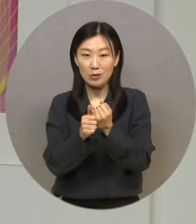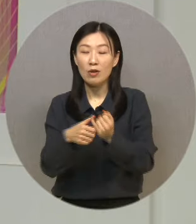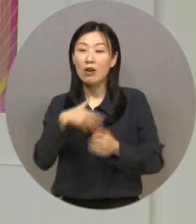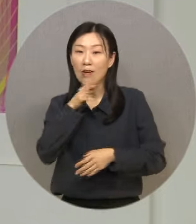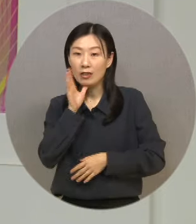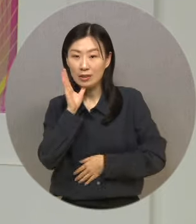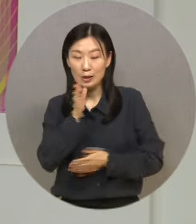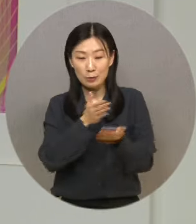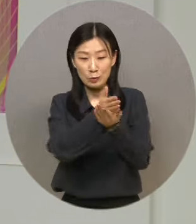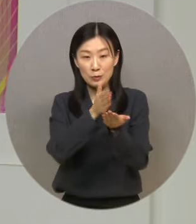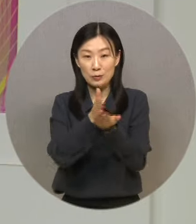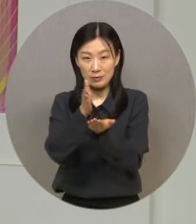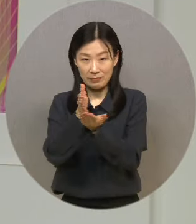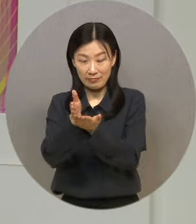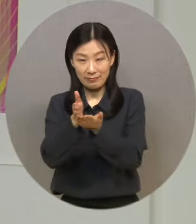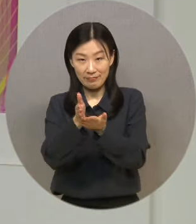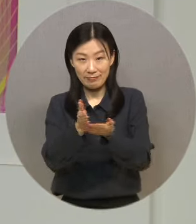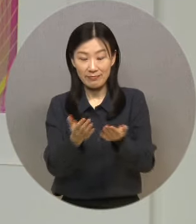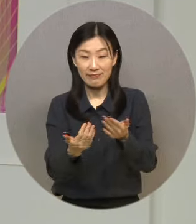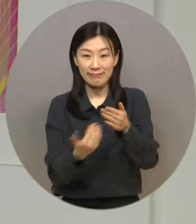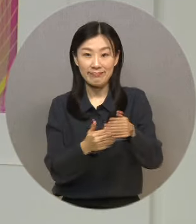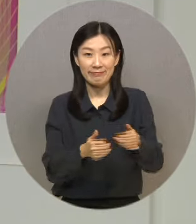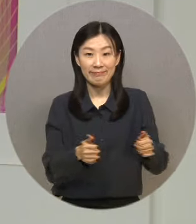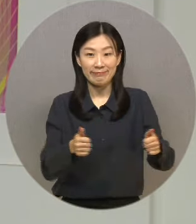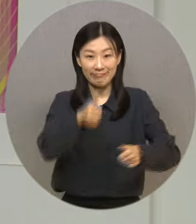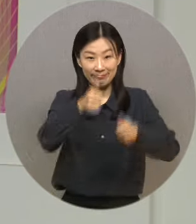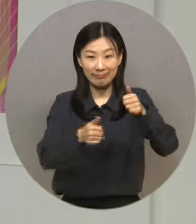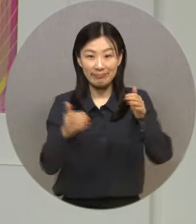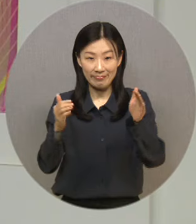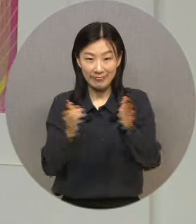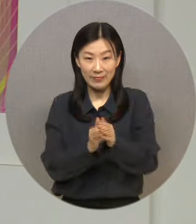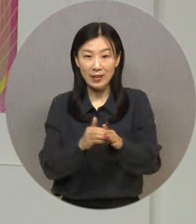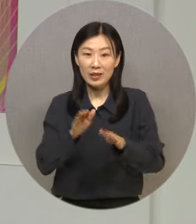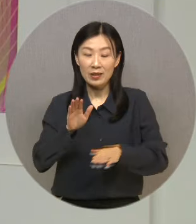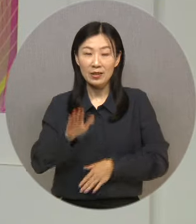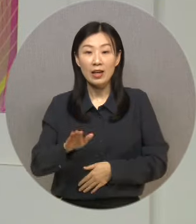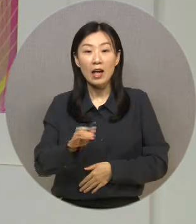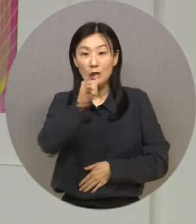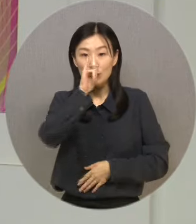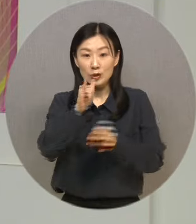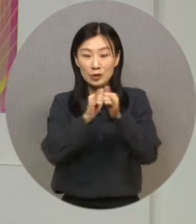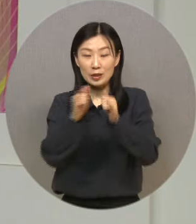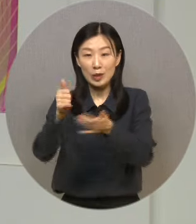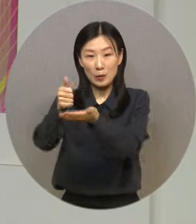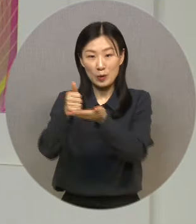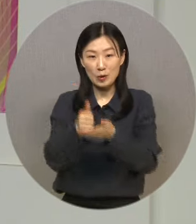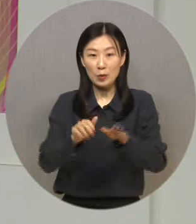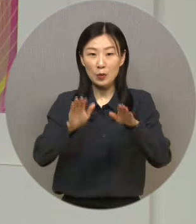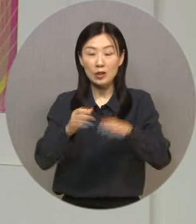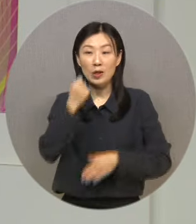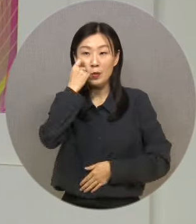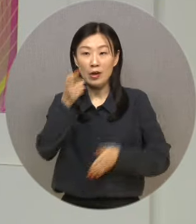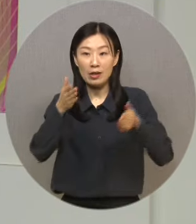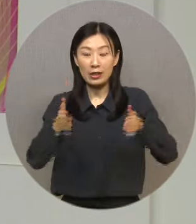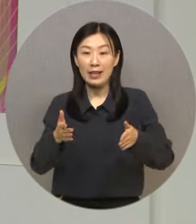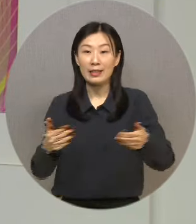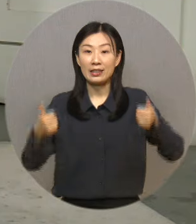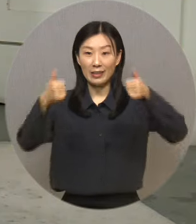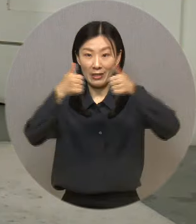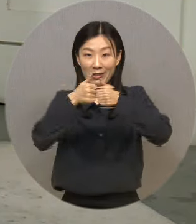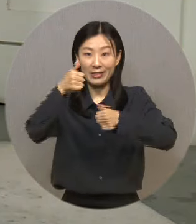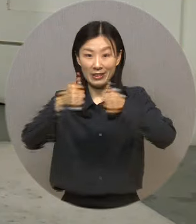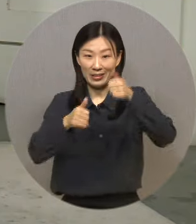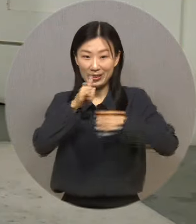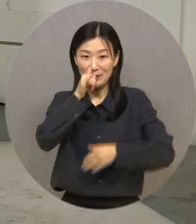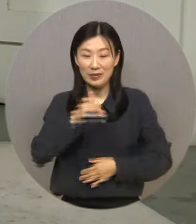치렀는데요. 각 부문별 주간 본선 우승자분들을 모시고 오늘은 월간 결선을 치릅니다. 월간 결선도